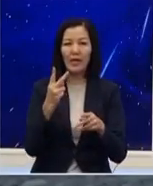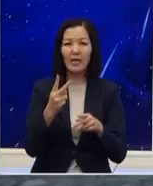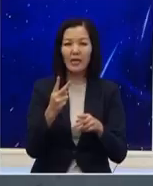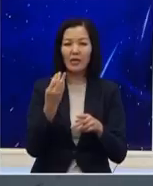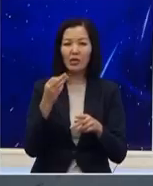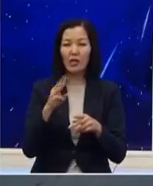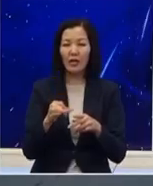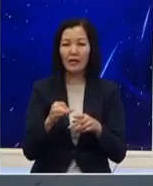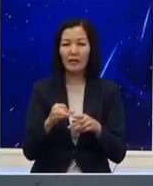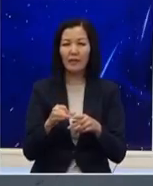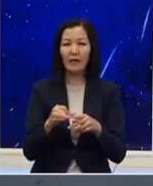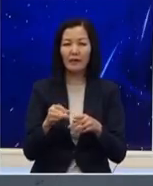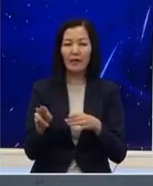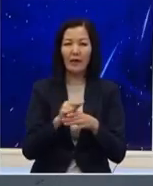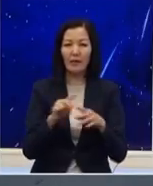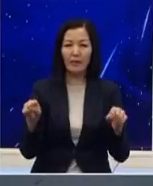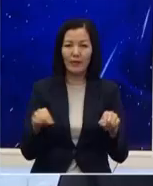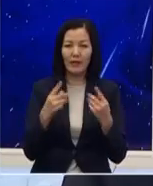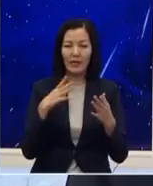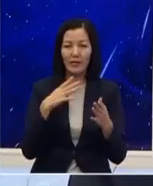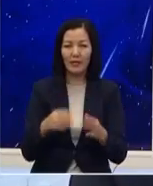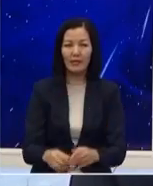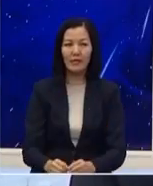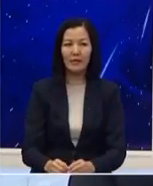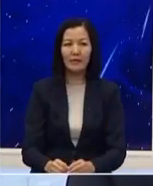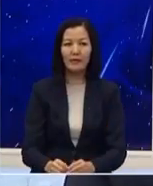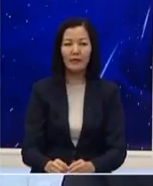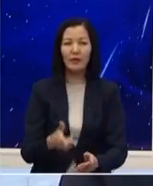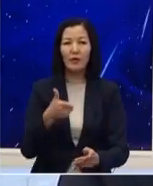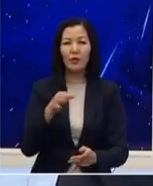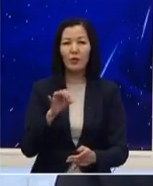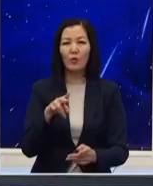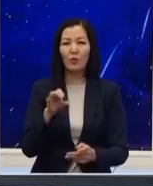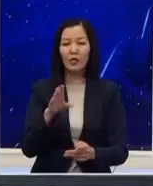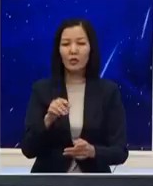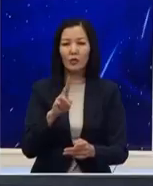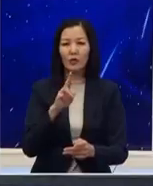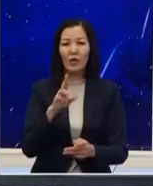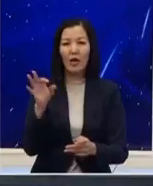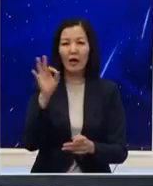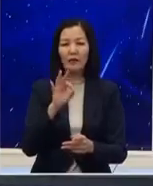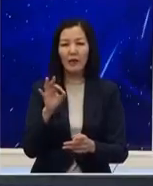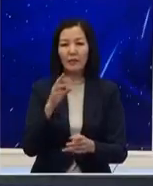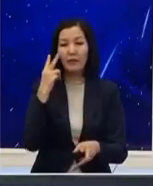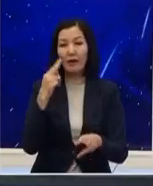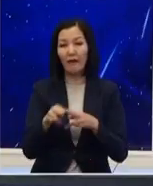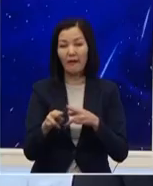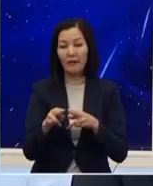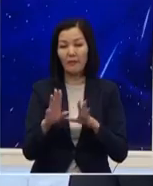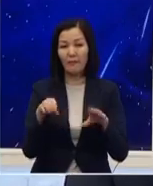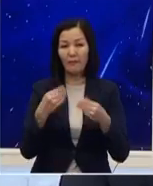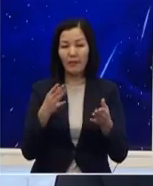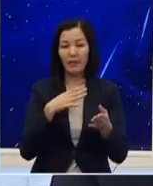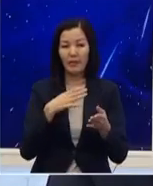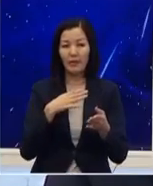жол жөнделіп, қалпына келтірілді. Бұл жерде мердігер ұйым Гордострой қазан айында бітіріп берді жолды, қолданысқа берілді. Бұл